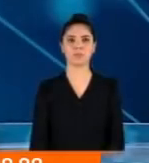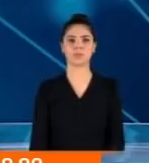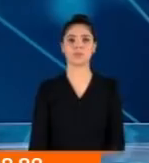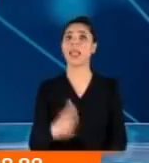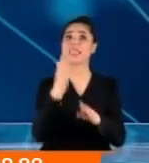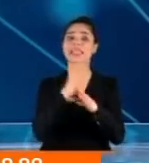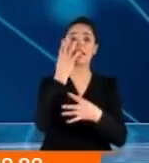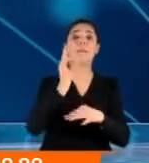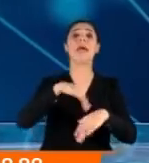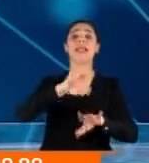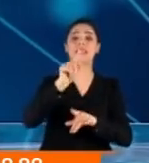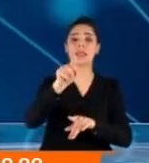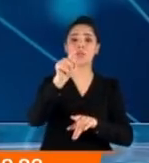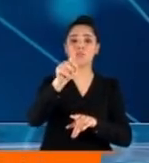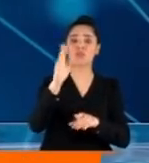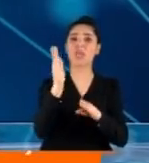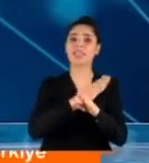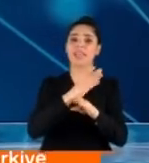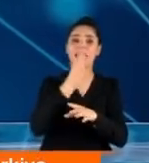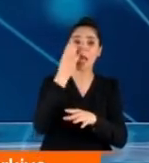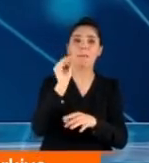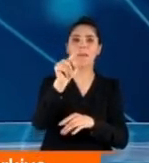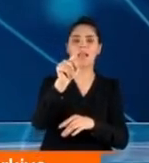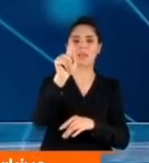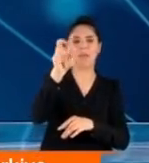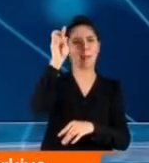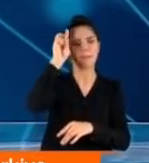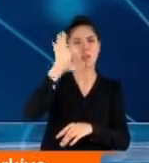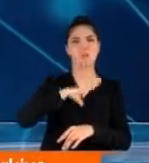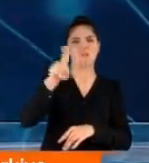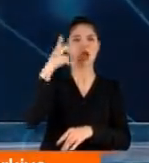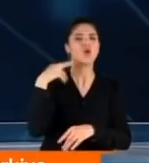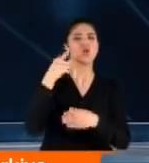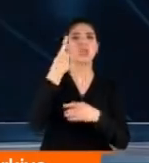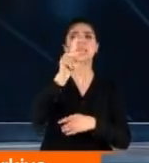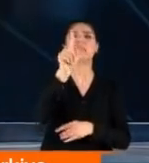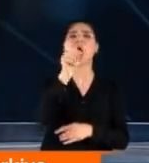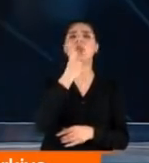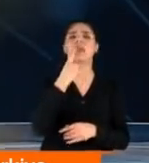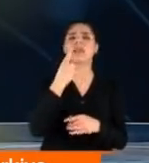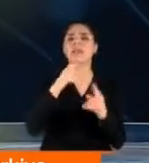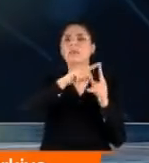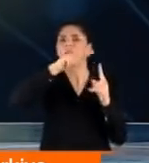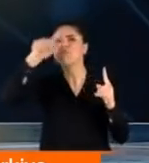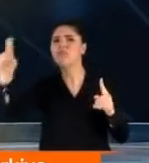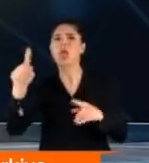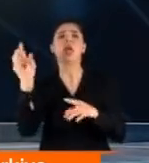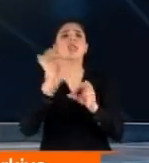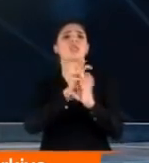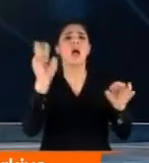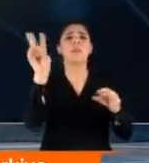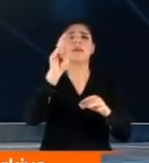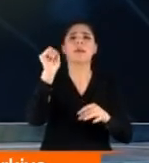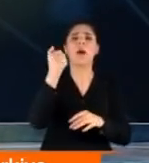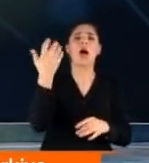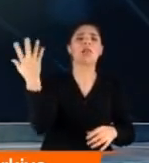Sebep belli değil ama burada sebep belli bir psikopat var karşımızda. Rusya'da 2012'den bu yana tam 26